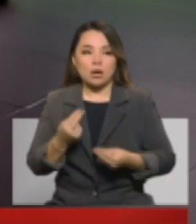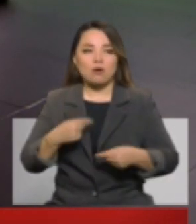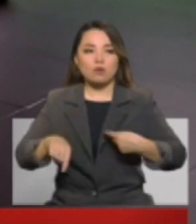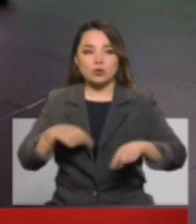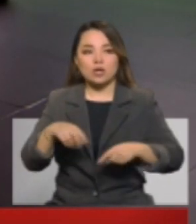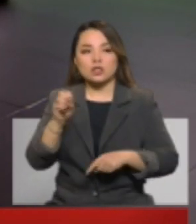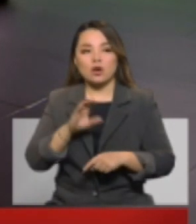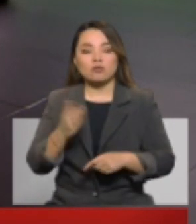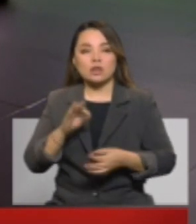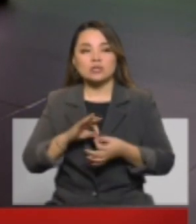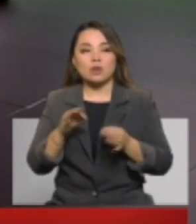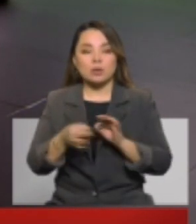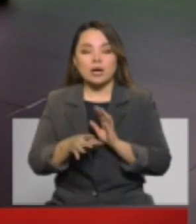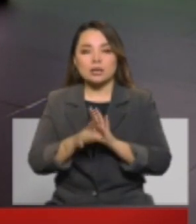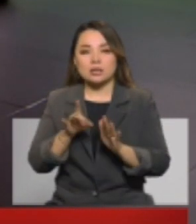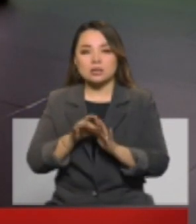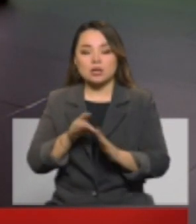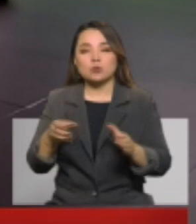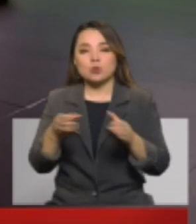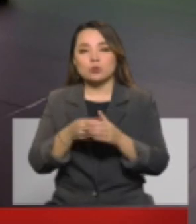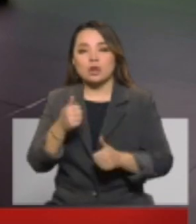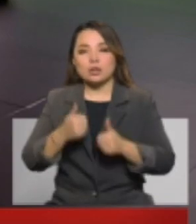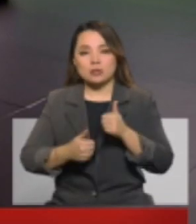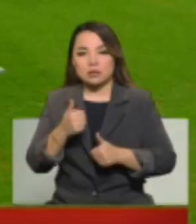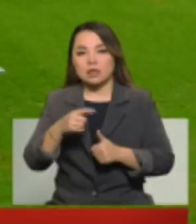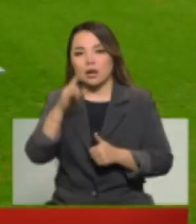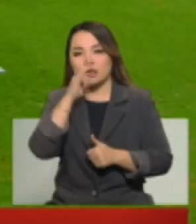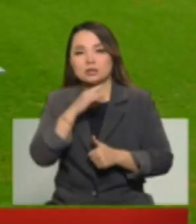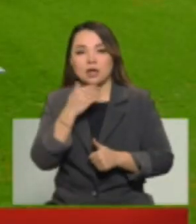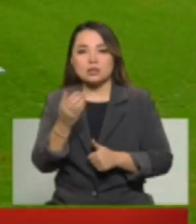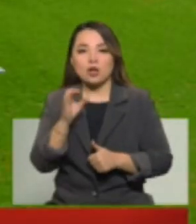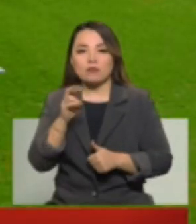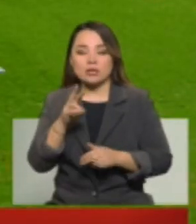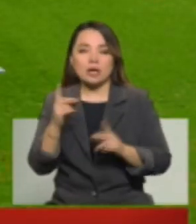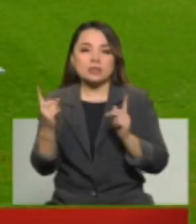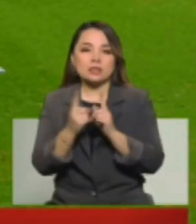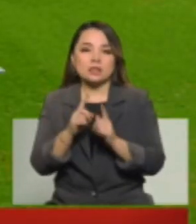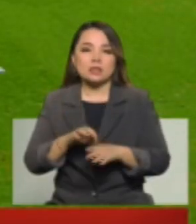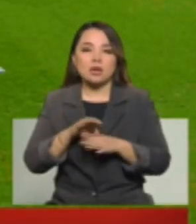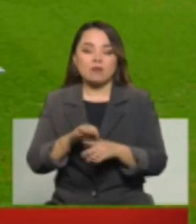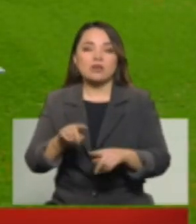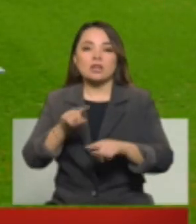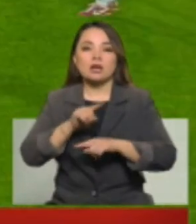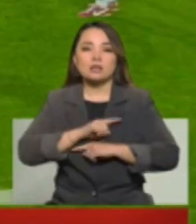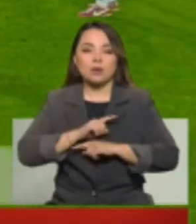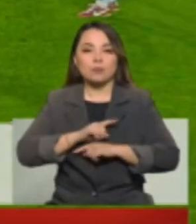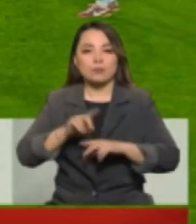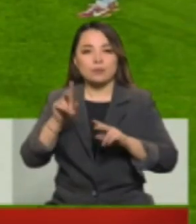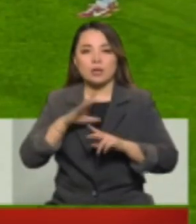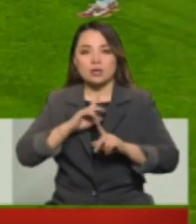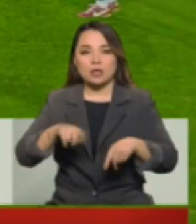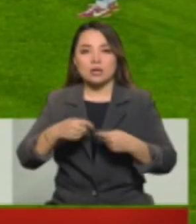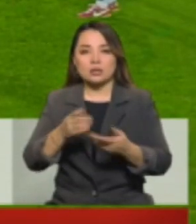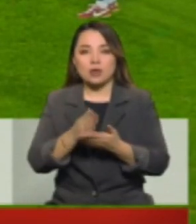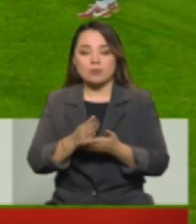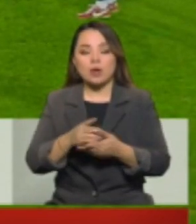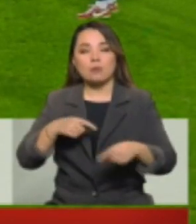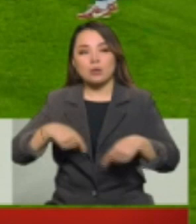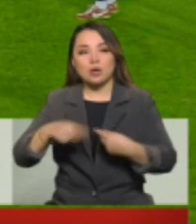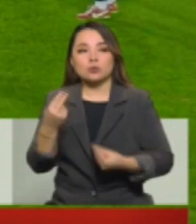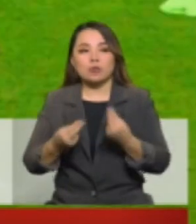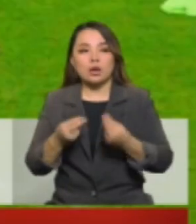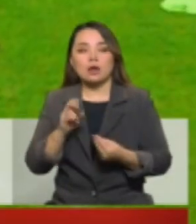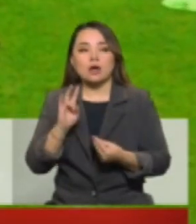Футболдан Европа чемпионатының іріктеу турнирі аясында Қазақстан Словениямен кездеседі. Финалға бергісіз матч болғалы тұр. Бұл